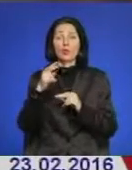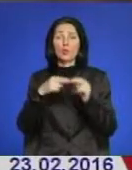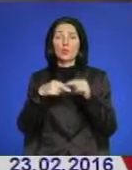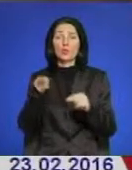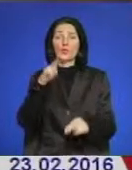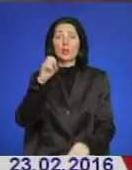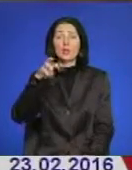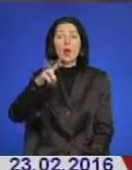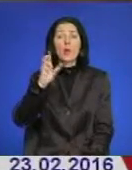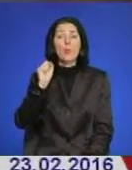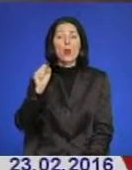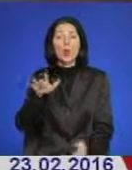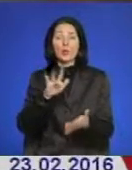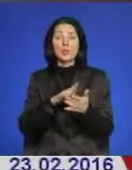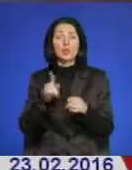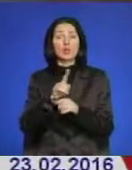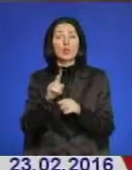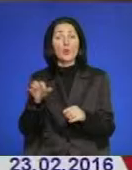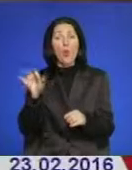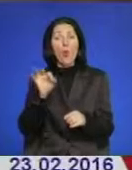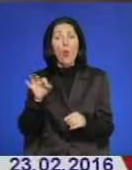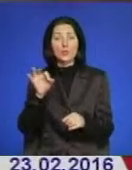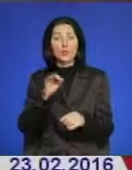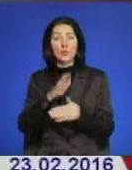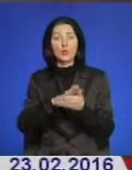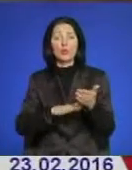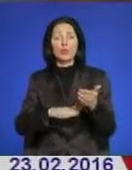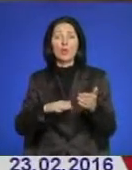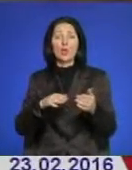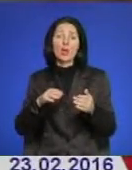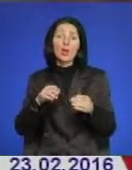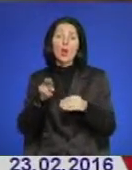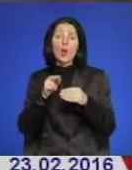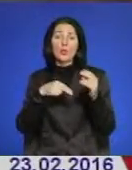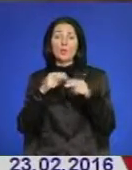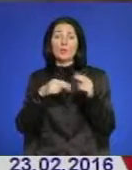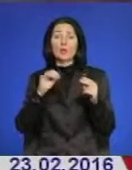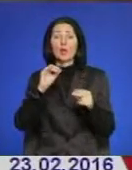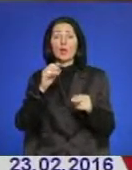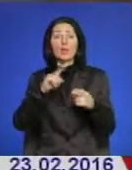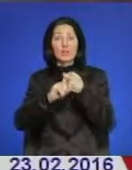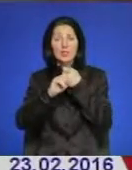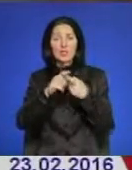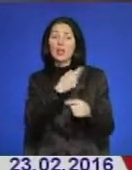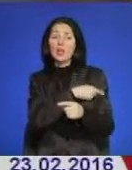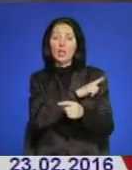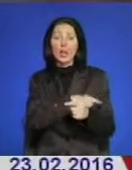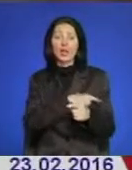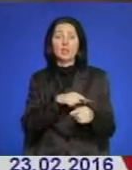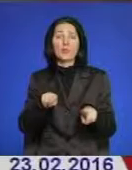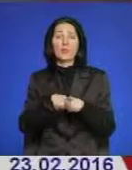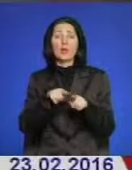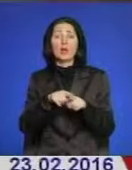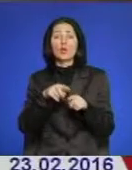міста Тернополя, продовження будівництва інфекційної лікарні, також ряду очисних, яких можна виділити. Це